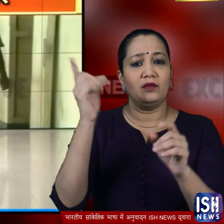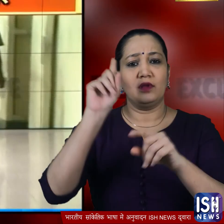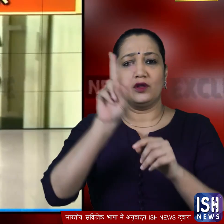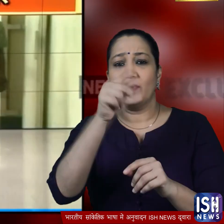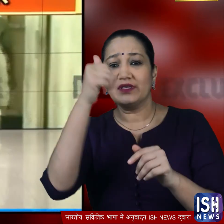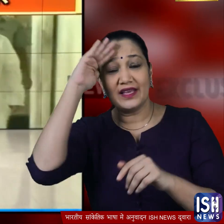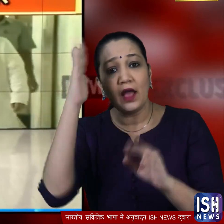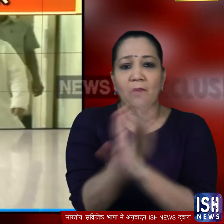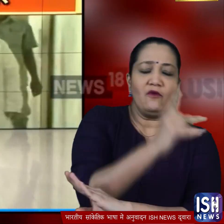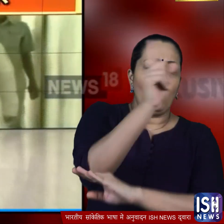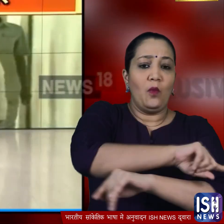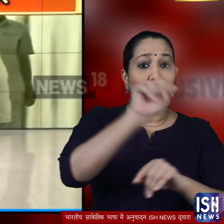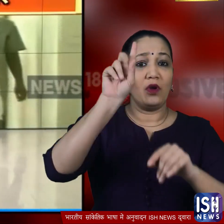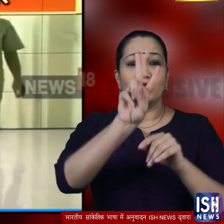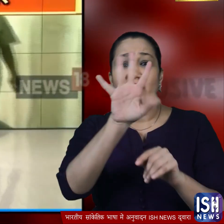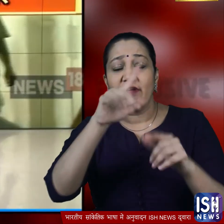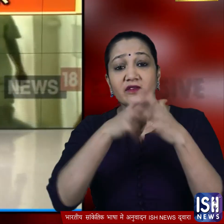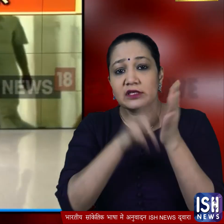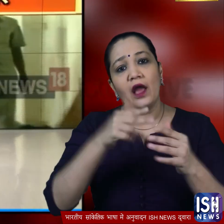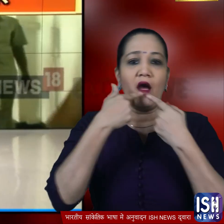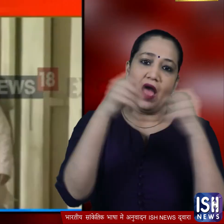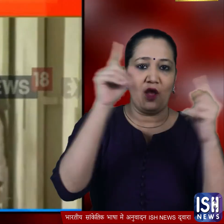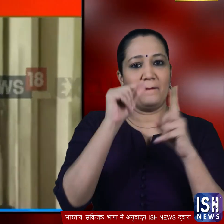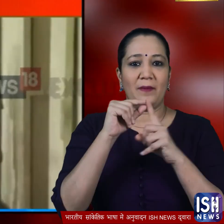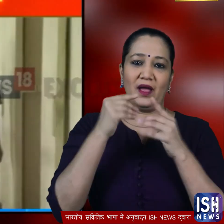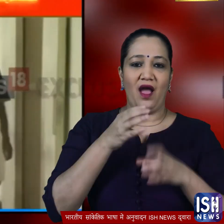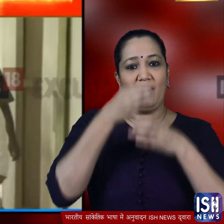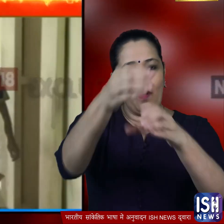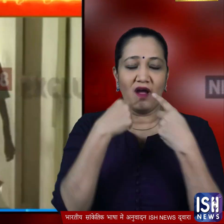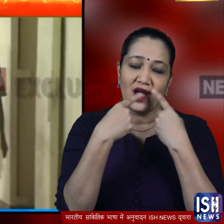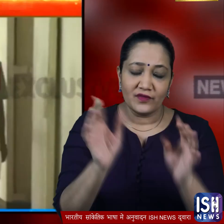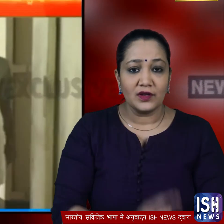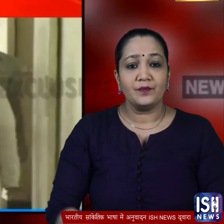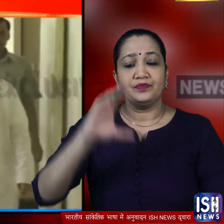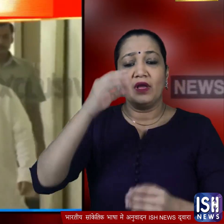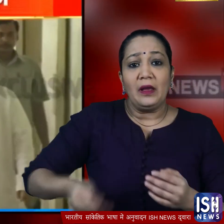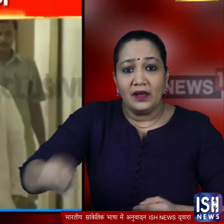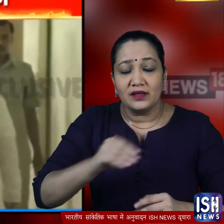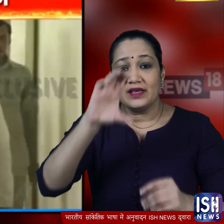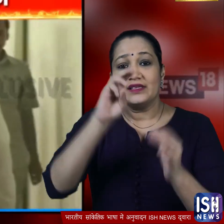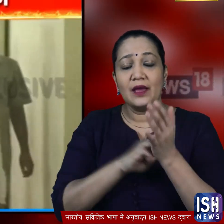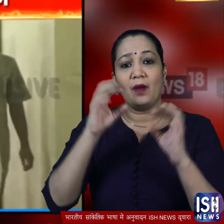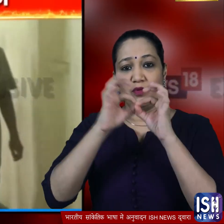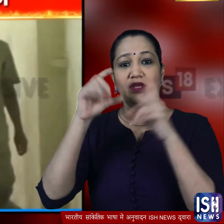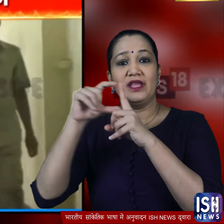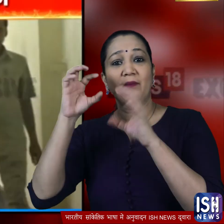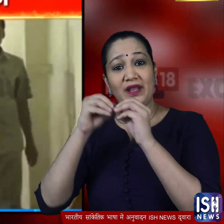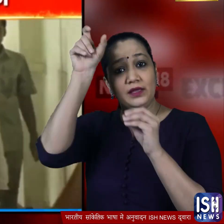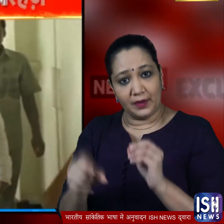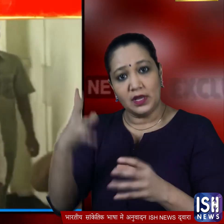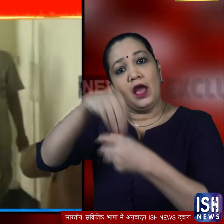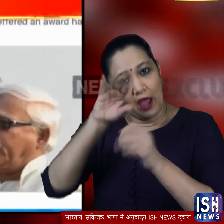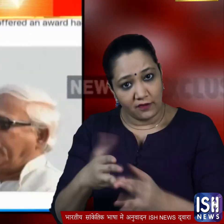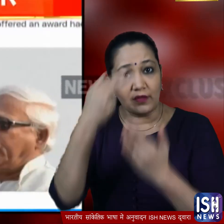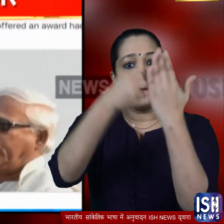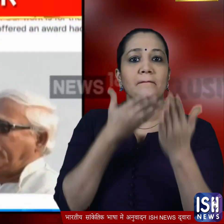से एक दिन पहले पद्म पुरस्कारों का ऐलान किया था, जिनमें बंगाल के पूर्व मुख्यमंत्री और लेफ्ट नेता बुद्धदेव भट्टाचार्य का